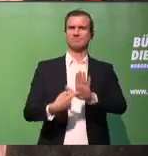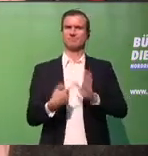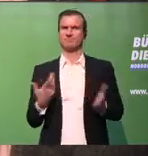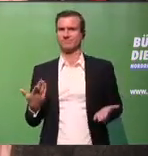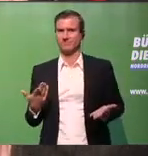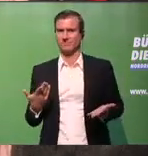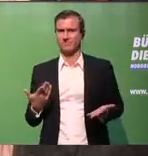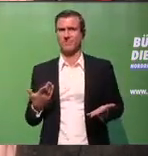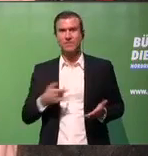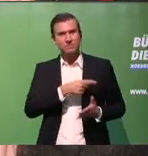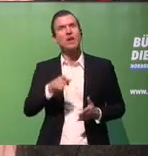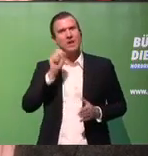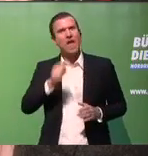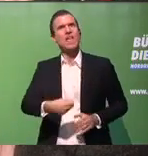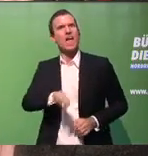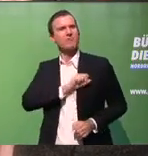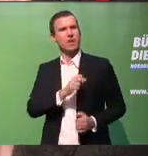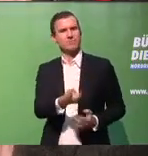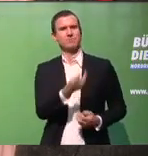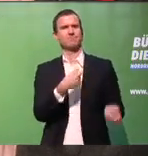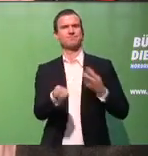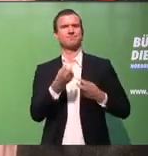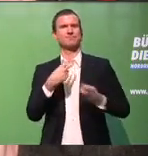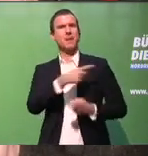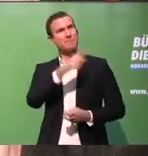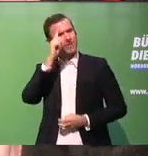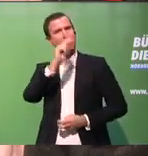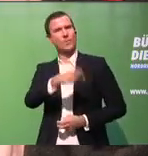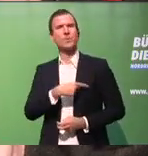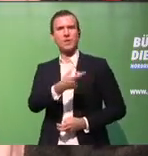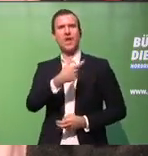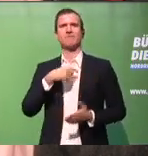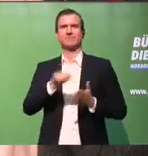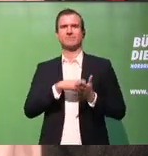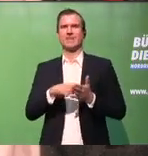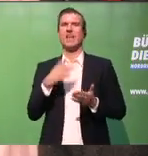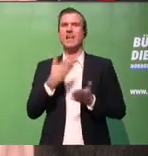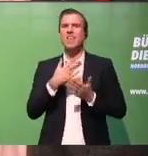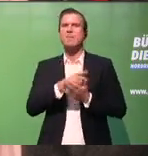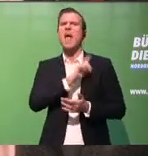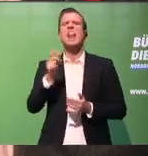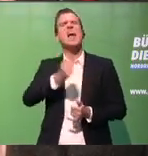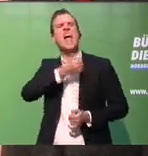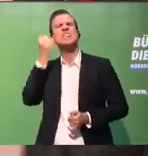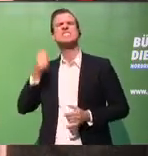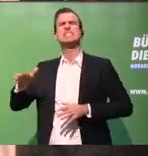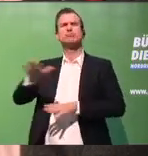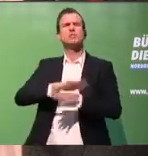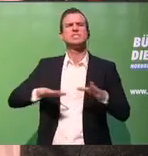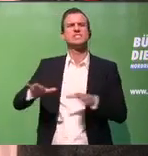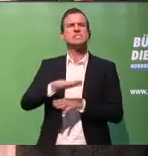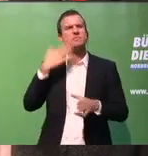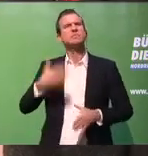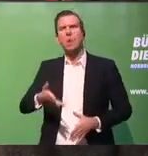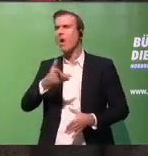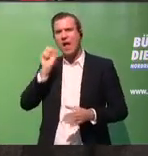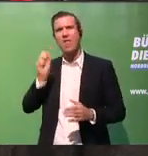sie erfolgreich für uns gewinnen. Und so auch leichter den Rechtspopulismus und Rassismus in Europa erfolgreich